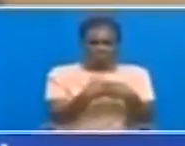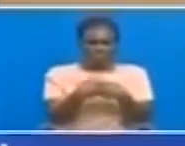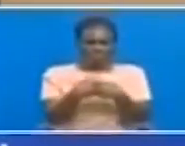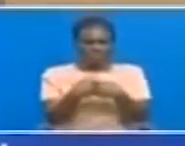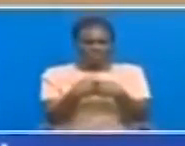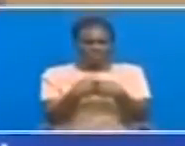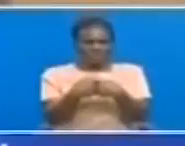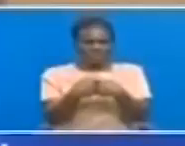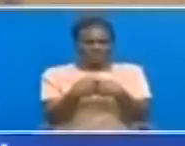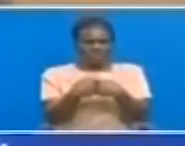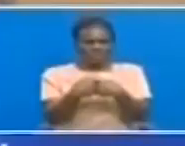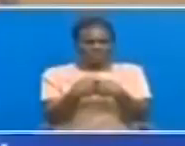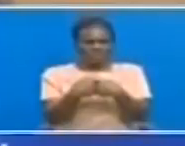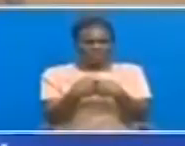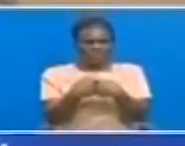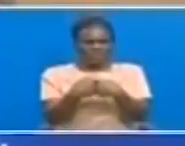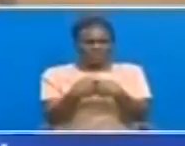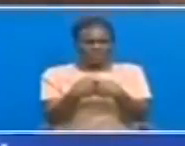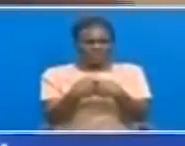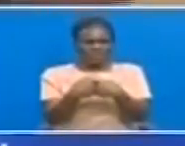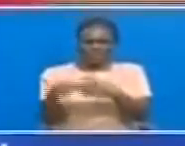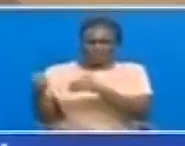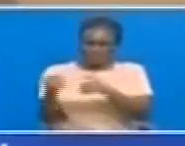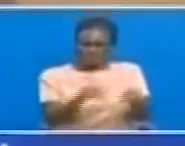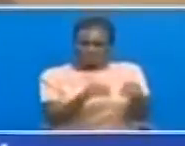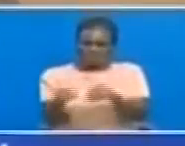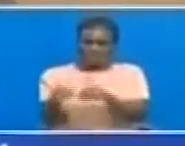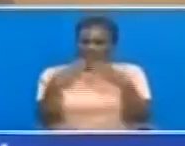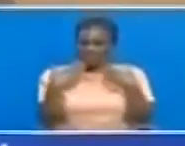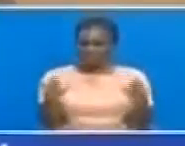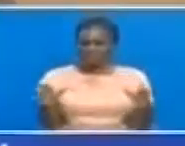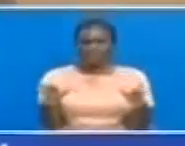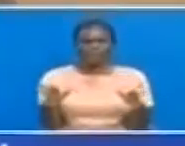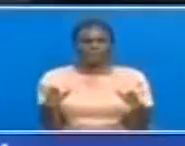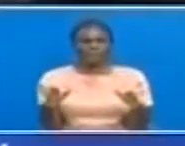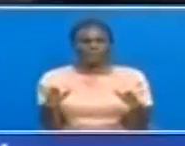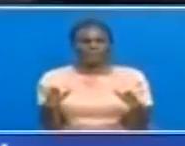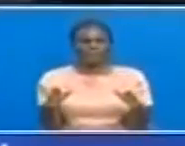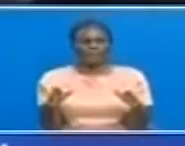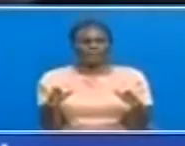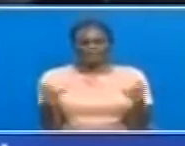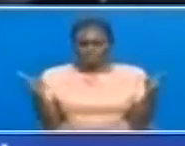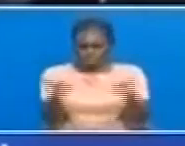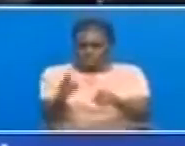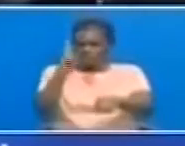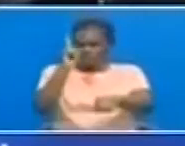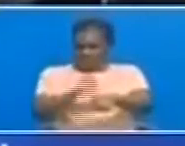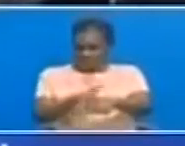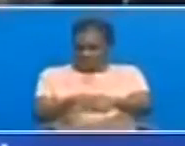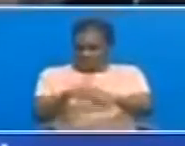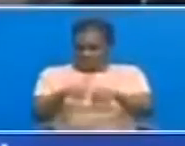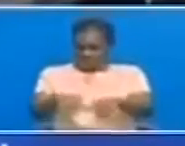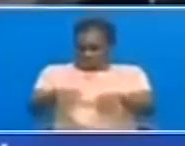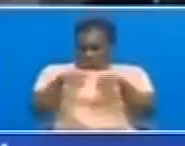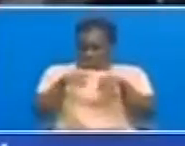yangu, unaona imekuwa loose. Yo kusukuma pale kwa ram. No. Muda si muda, ikiwa bado